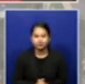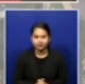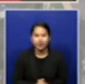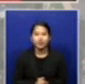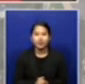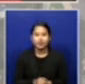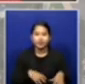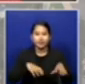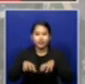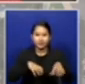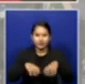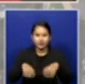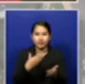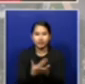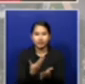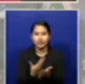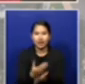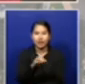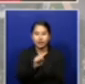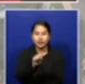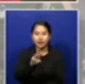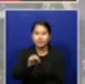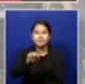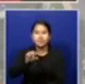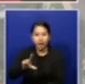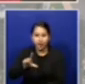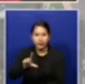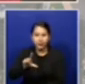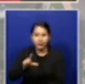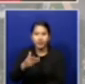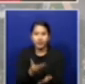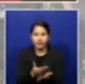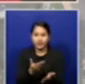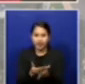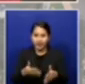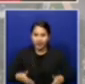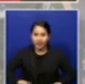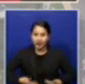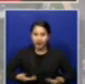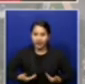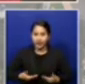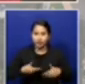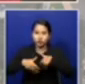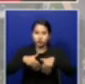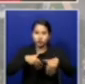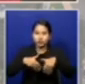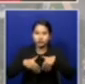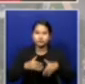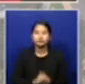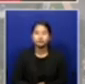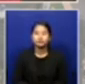บประมาณทำ SML นะครับเพื่อให้เกิดการกระจายรายได้สู่ชุมชนต่อมาครับ